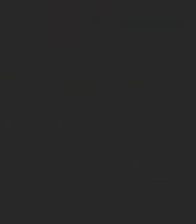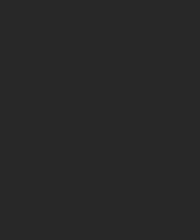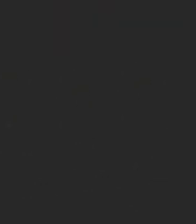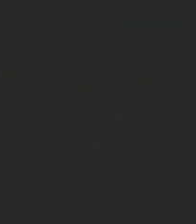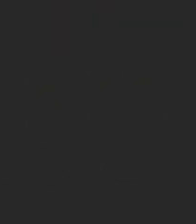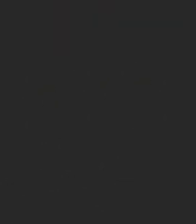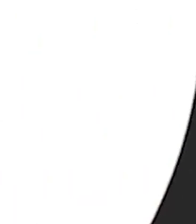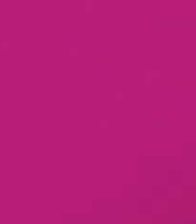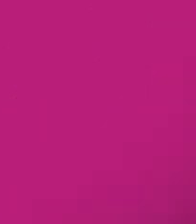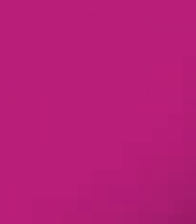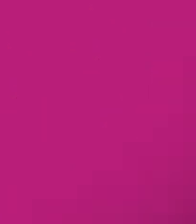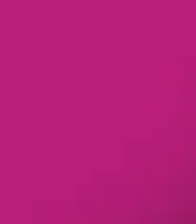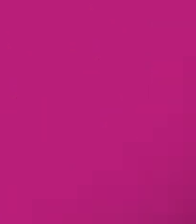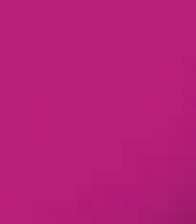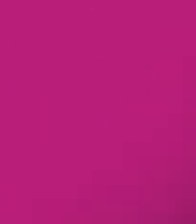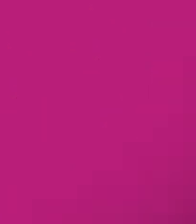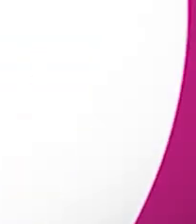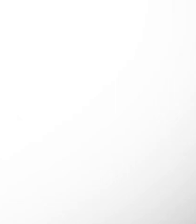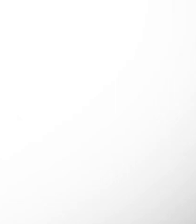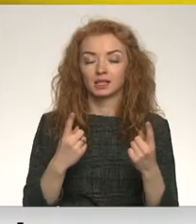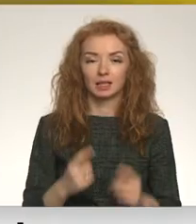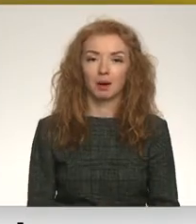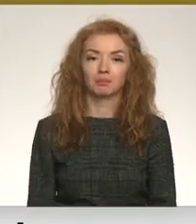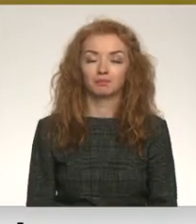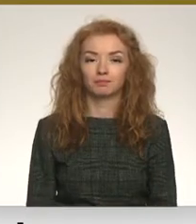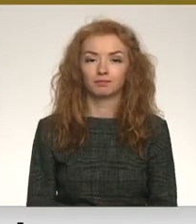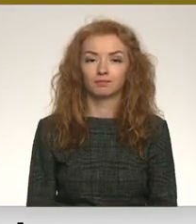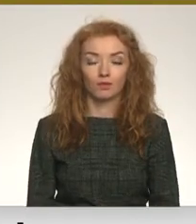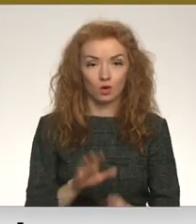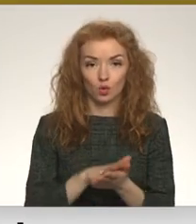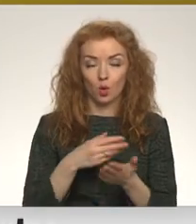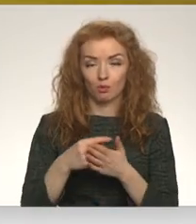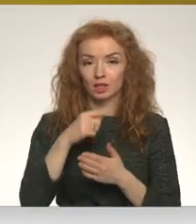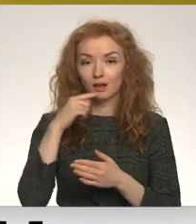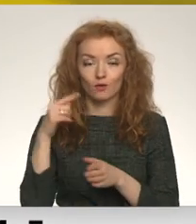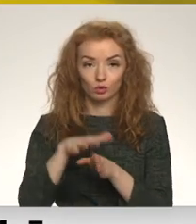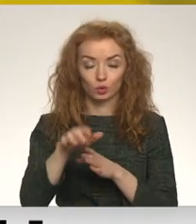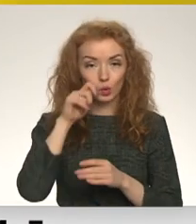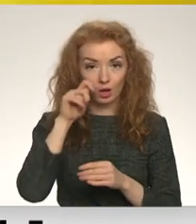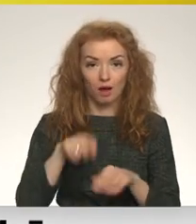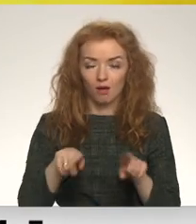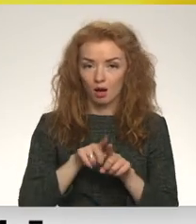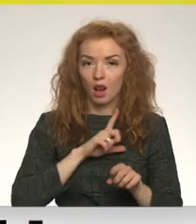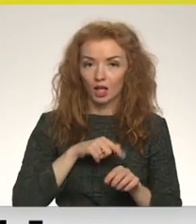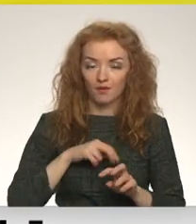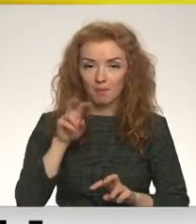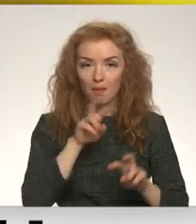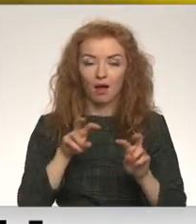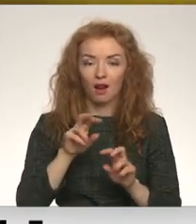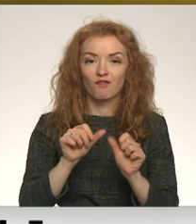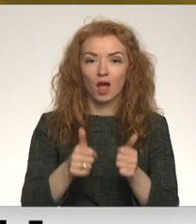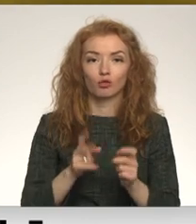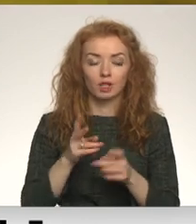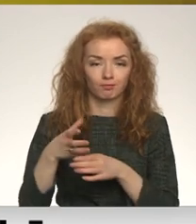Re, viss ēters ir te! Kopš Krievijas iebrukuma Ukrainā arī Latvija meklē veidus, kā